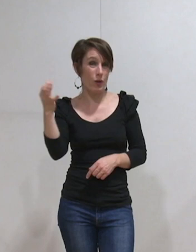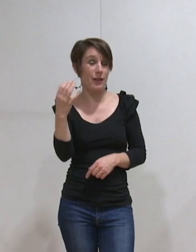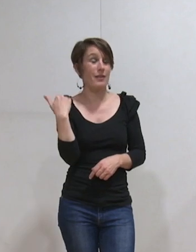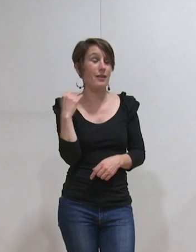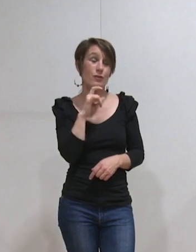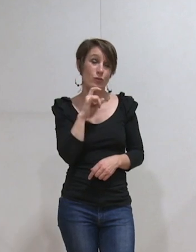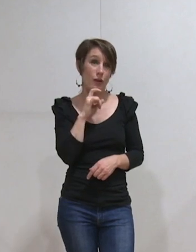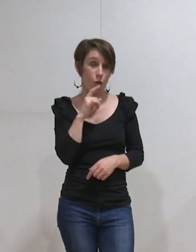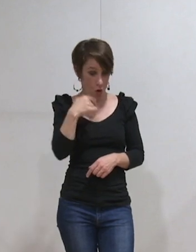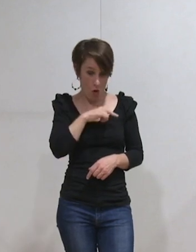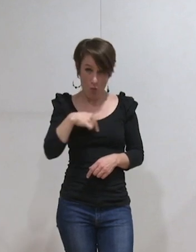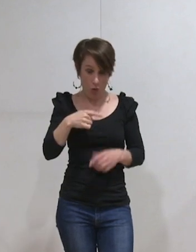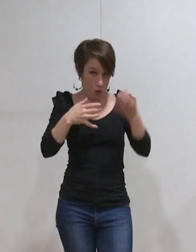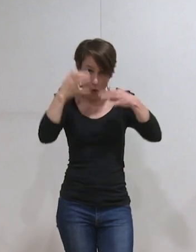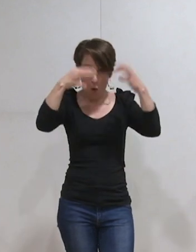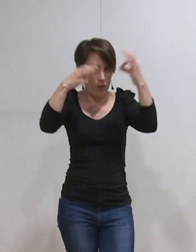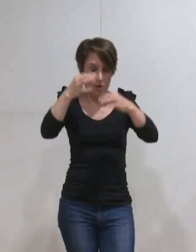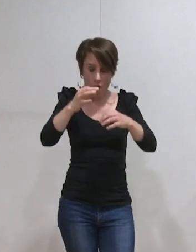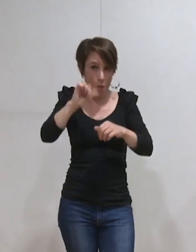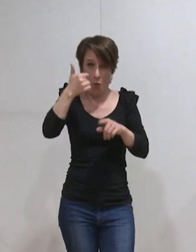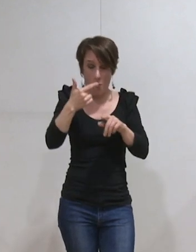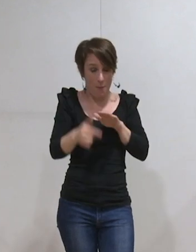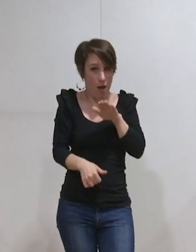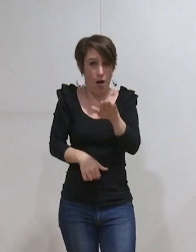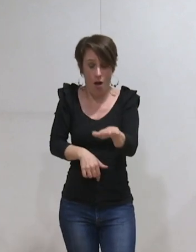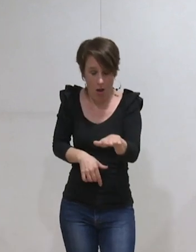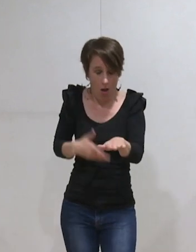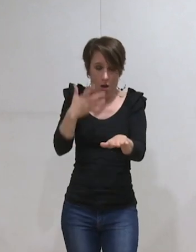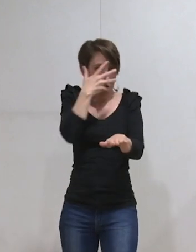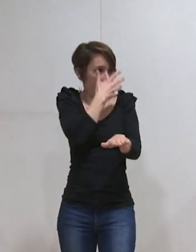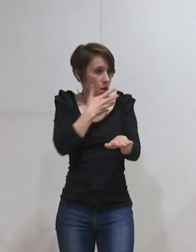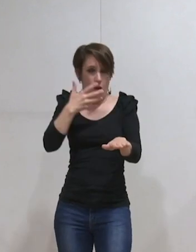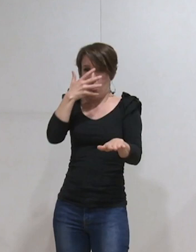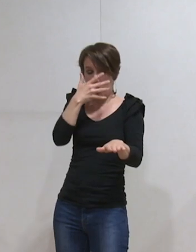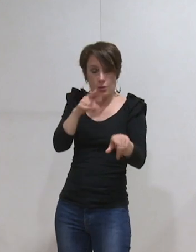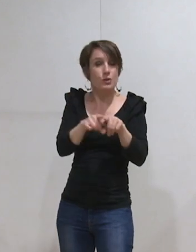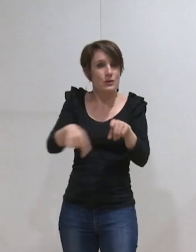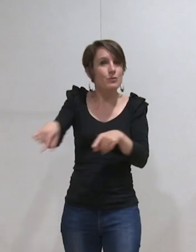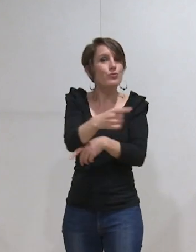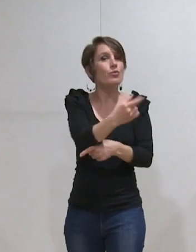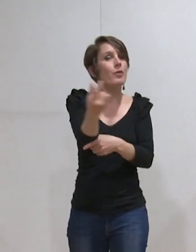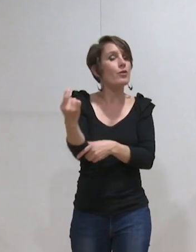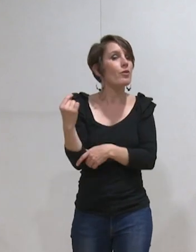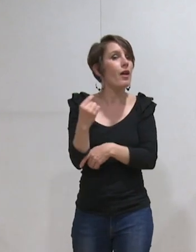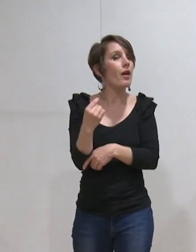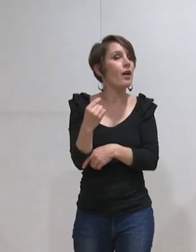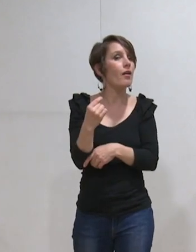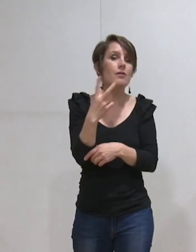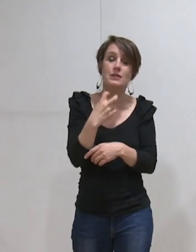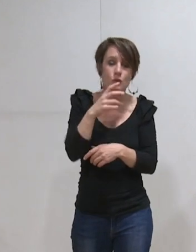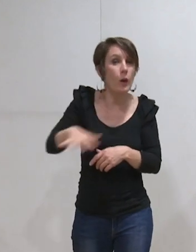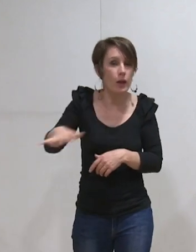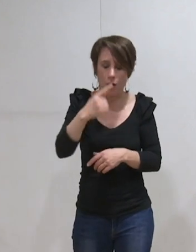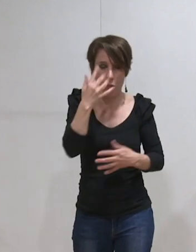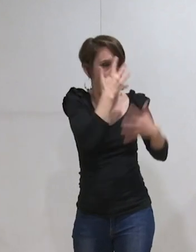nous et nous avons conscience qu'elle bouscule effectivement nos partenaires et nos interlocuteurs